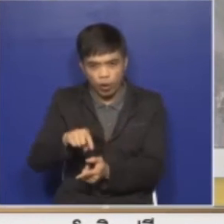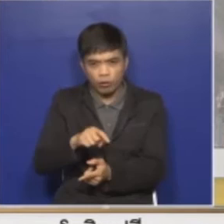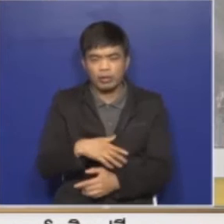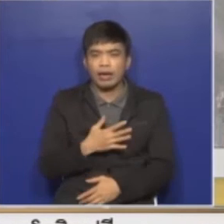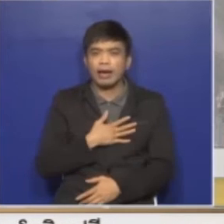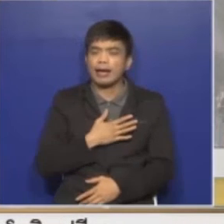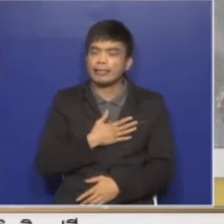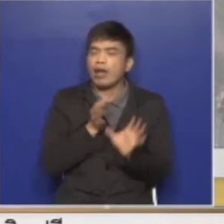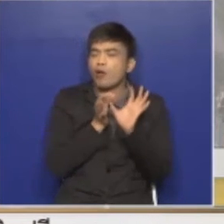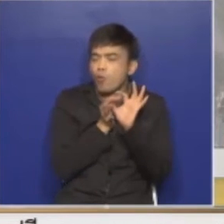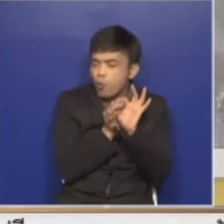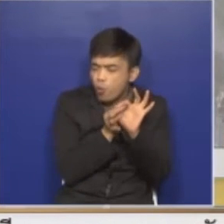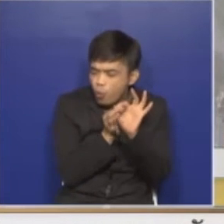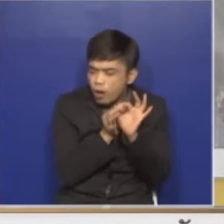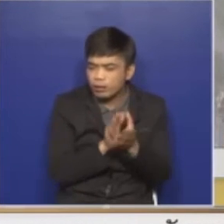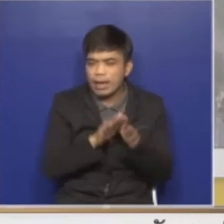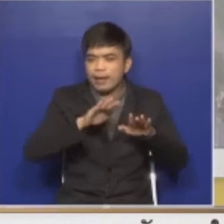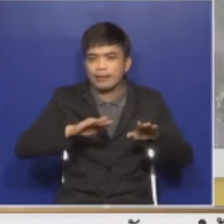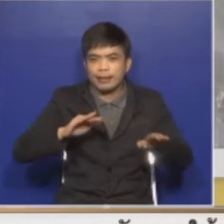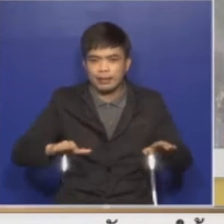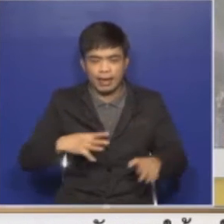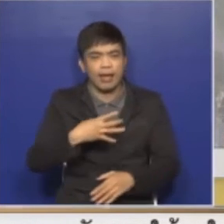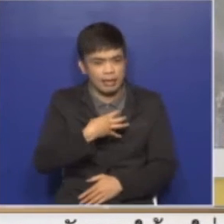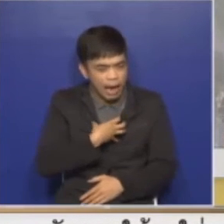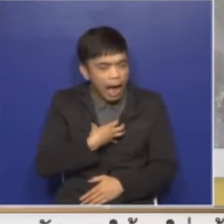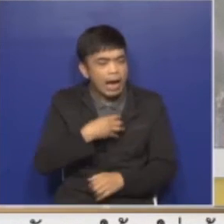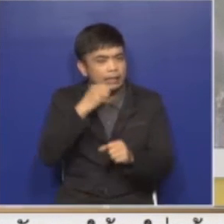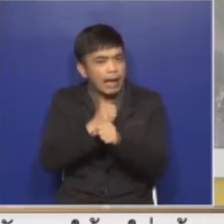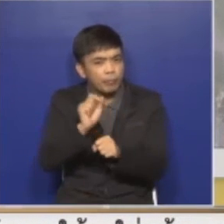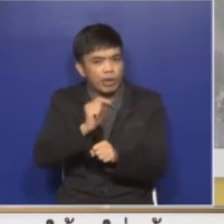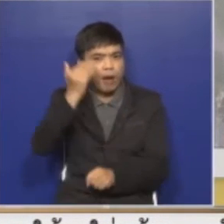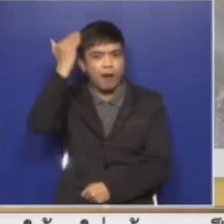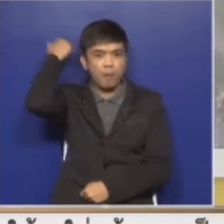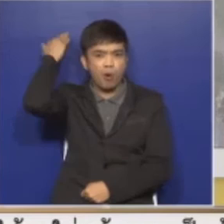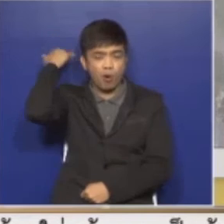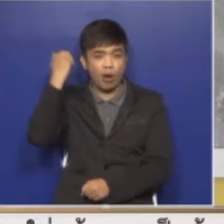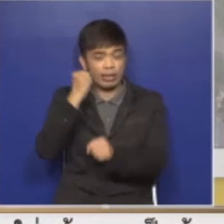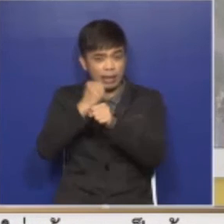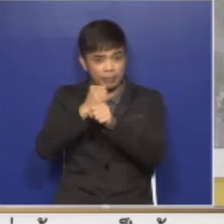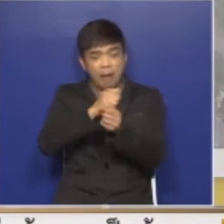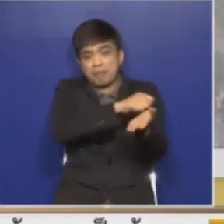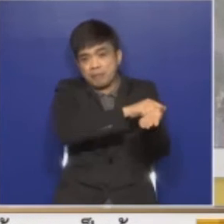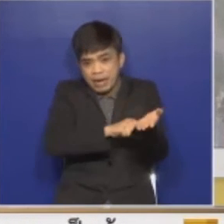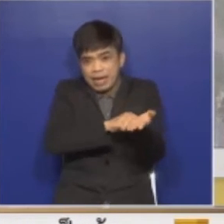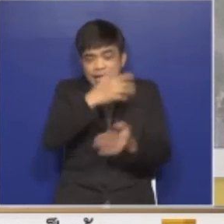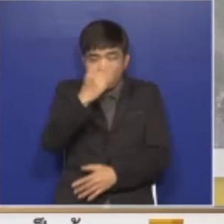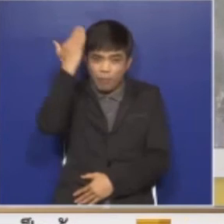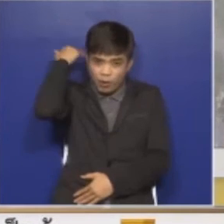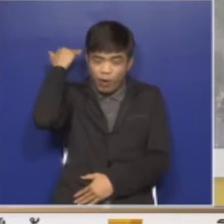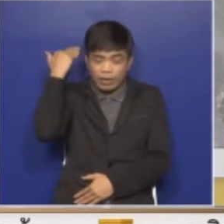ไปเดี๋ยวผมเรียนตรงๆว่าผมทำด้วยต้องการประท้วงต้องการให้รับรู้ครับว่าบ้านเมืองเรามันจะไปไม่